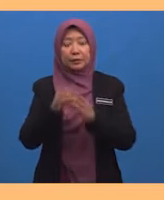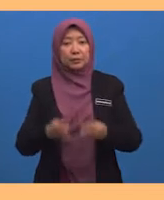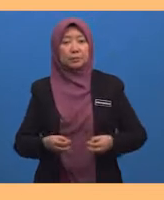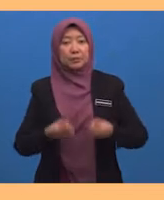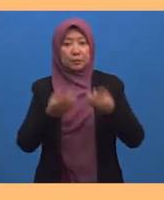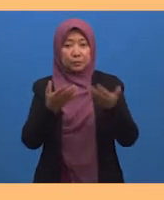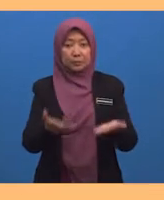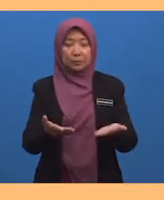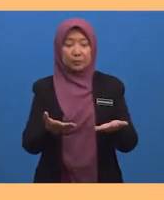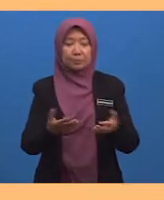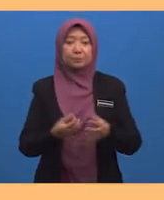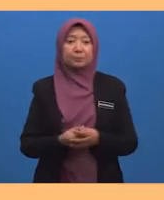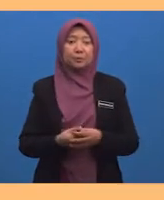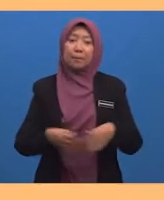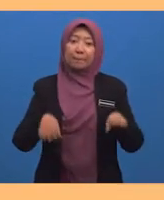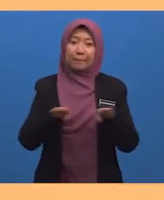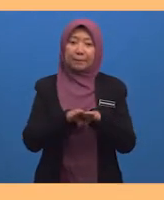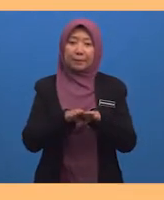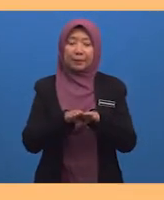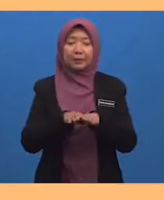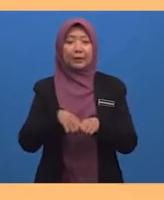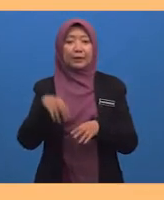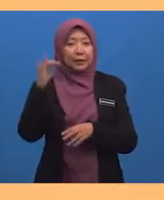menawarkan berbagai bidang ilmu.